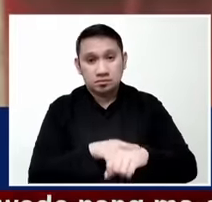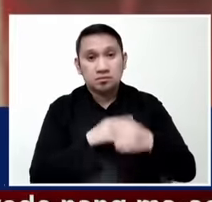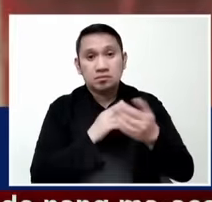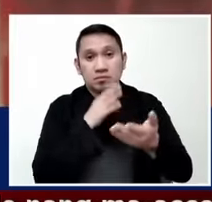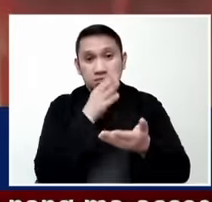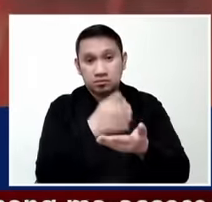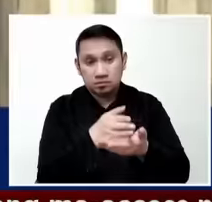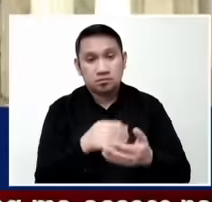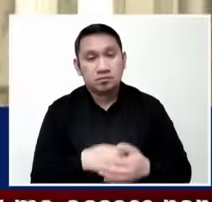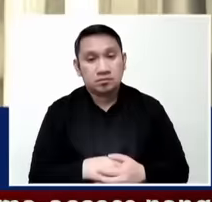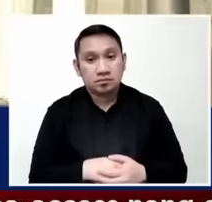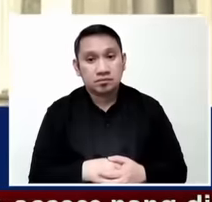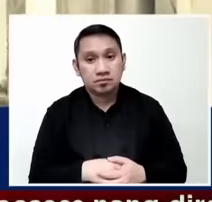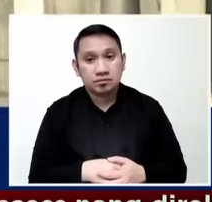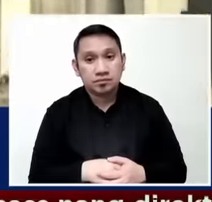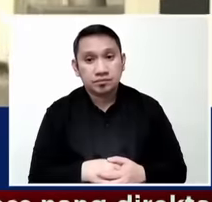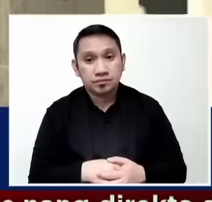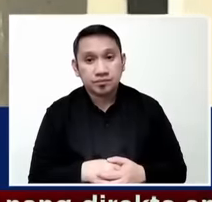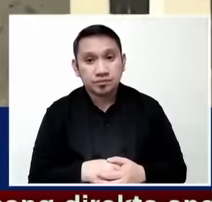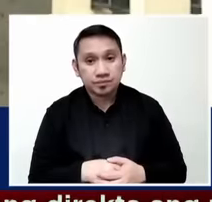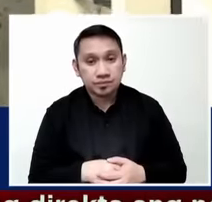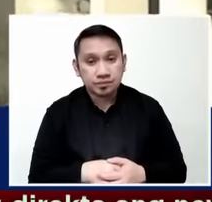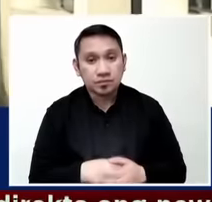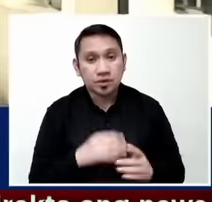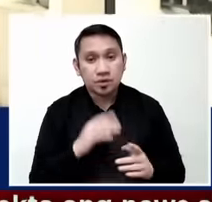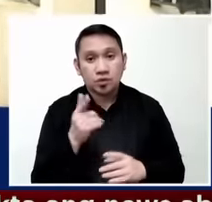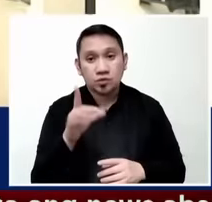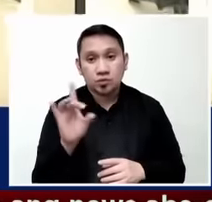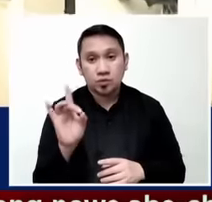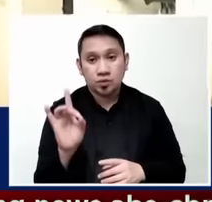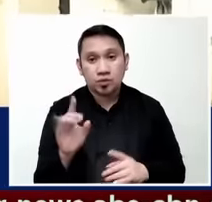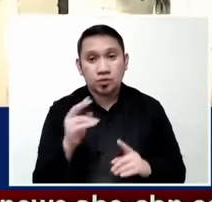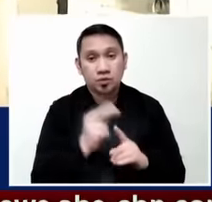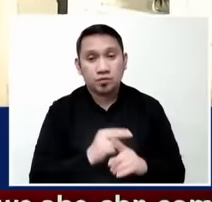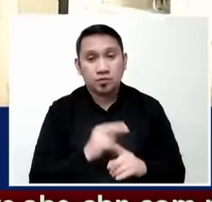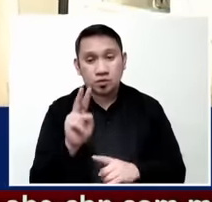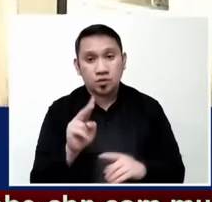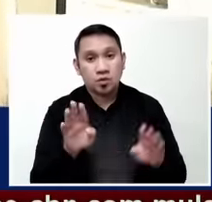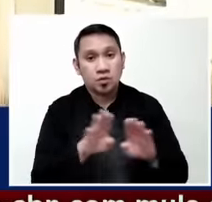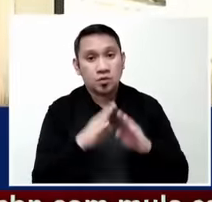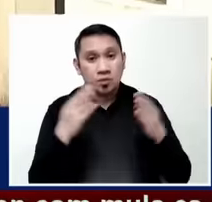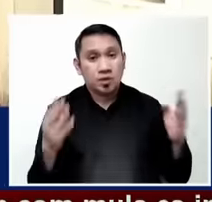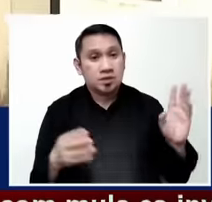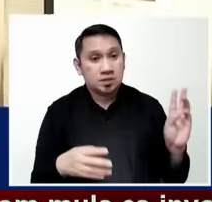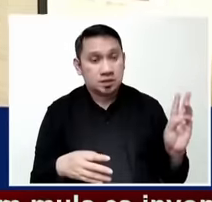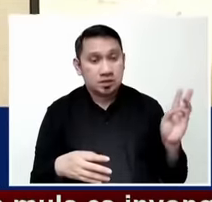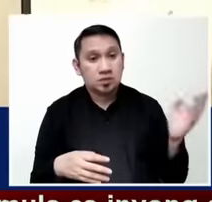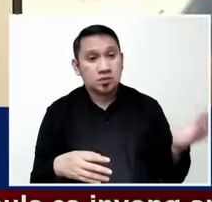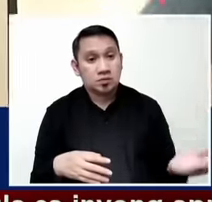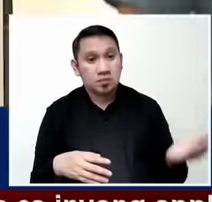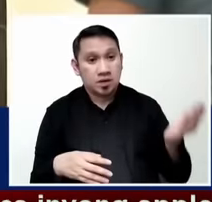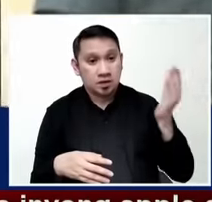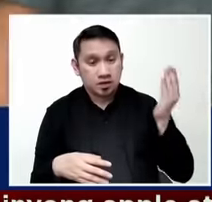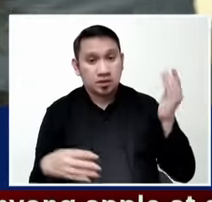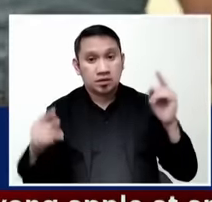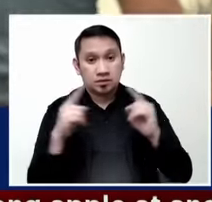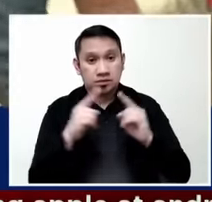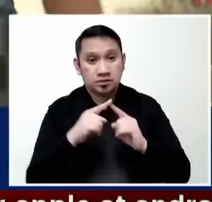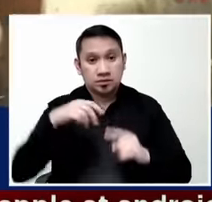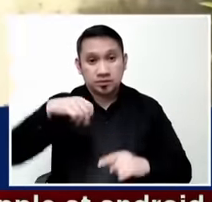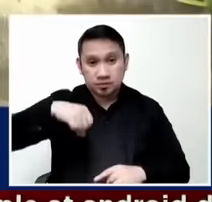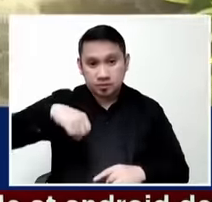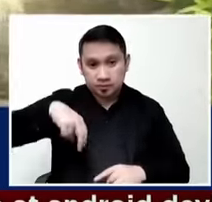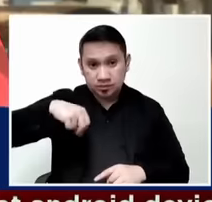mga yumaong kaanak. Simula October 28 hanggang November 2, bukas ito mula alas 6 ng umaga hanggang alas 12